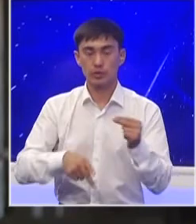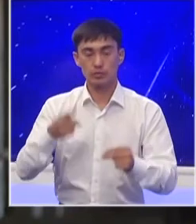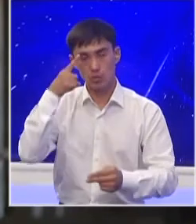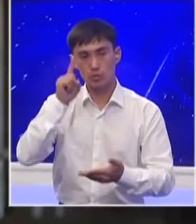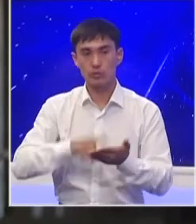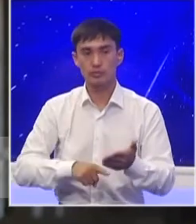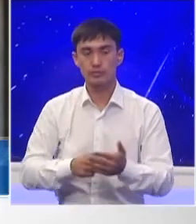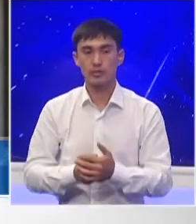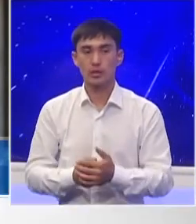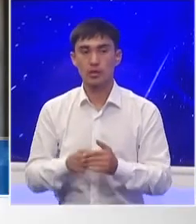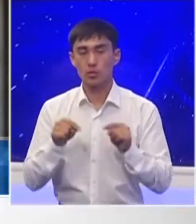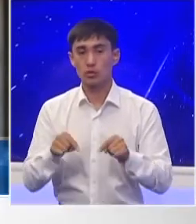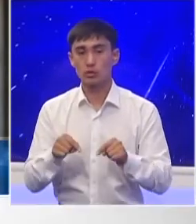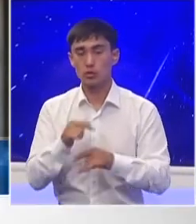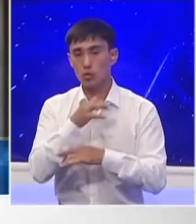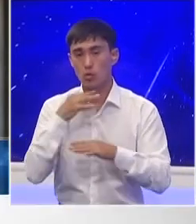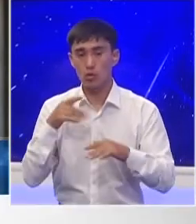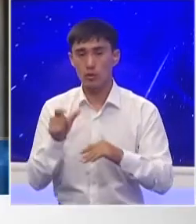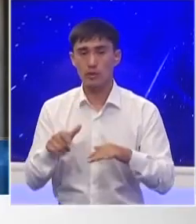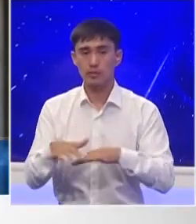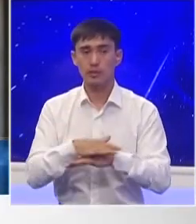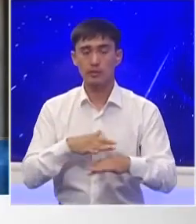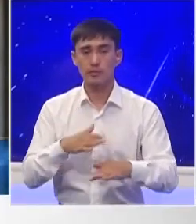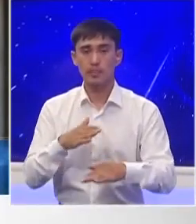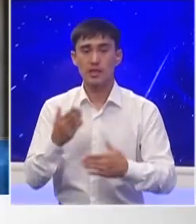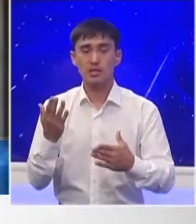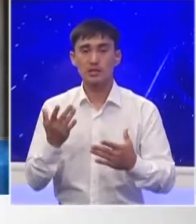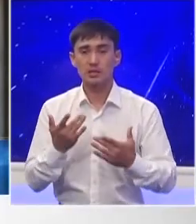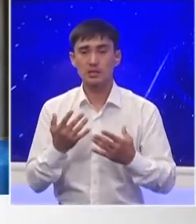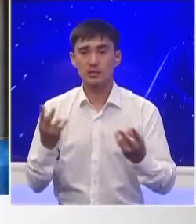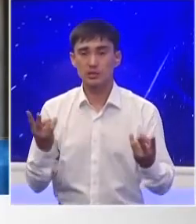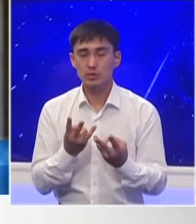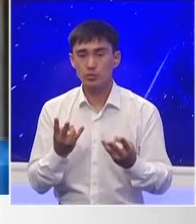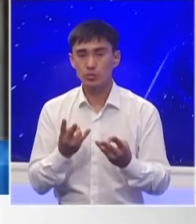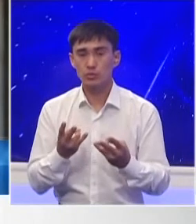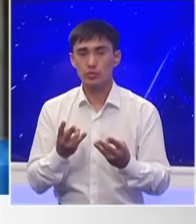осы жерден көп адамды, мұқтаж адамдарды және